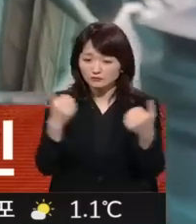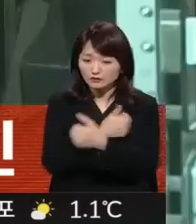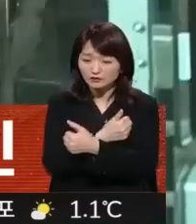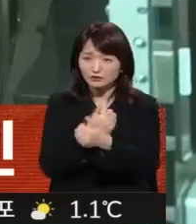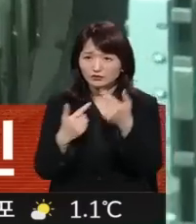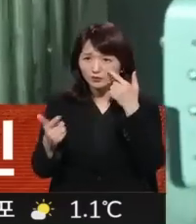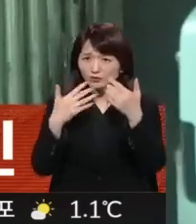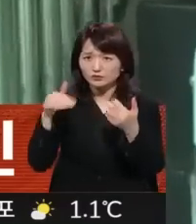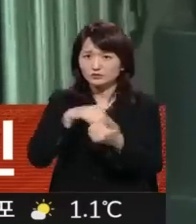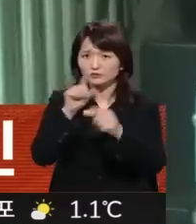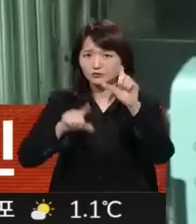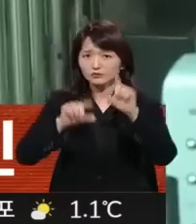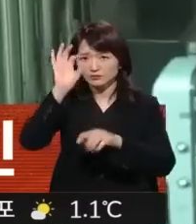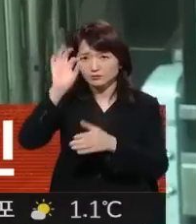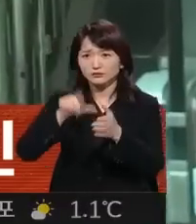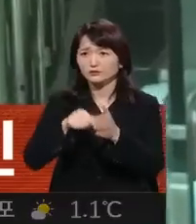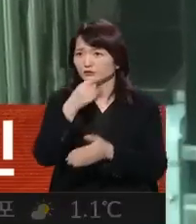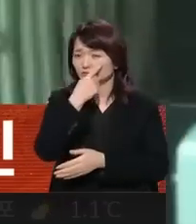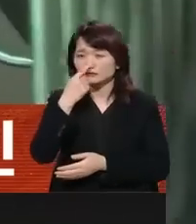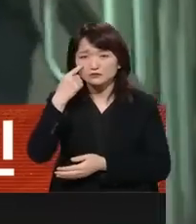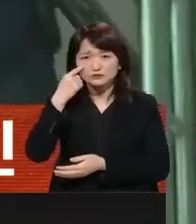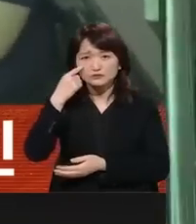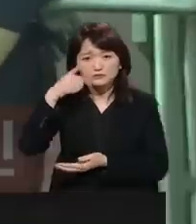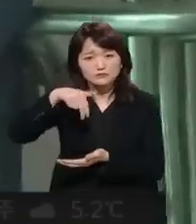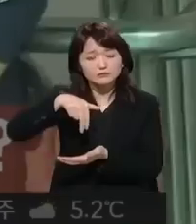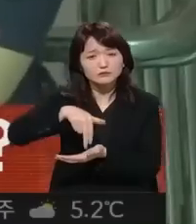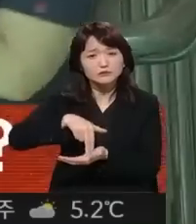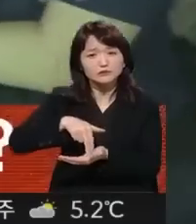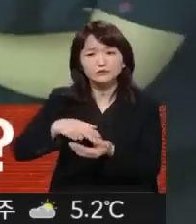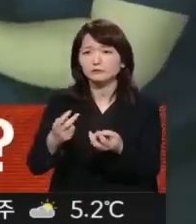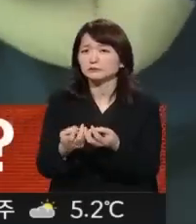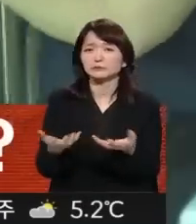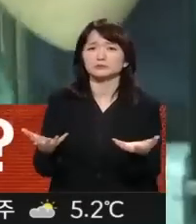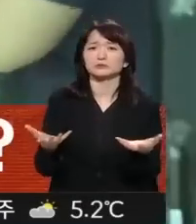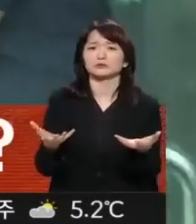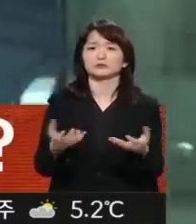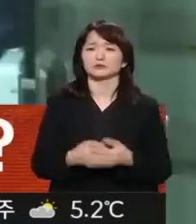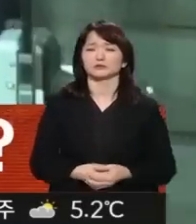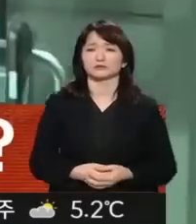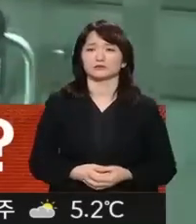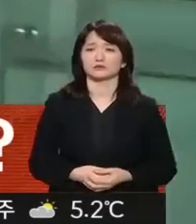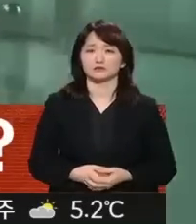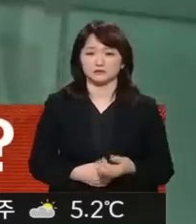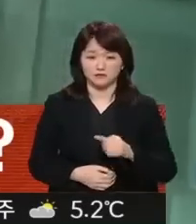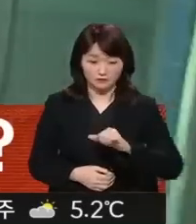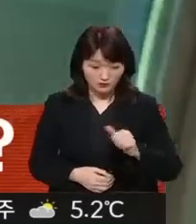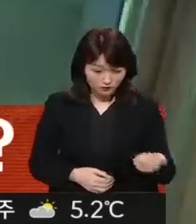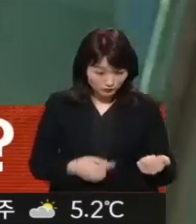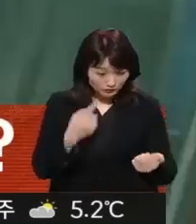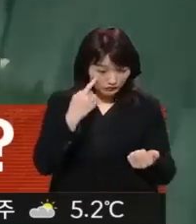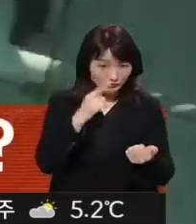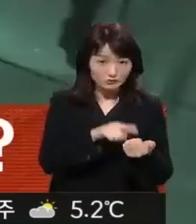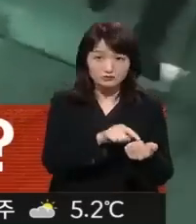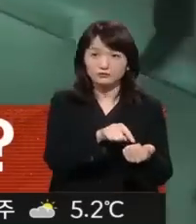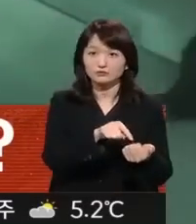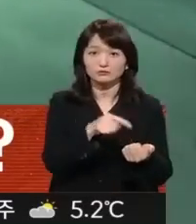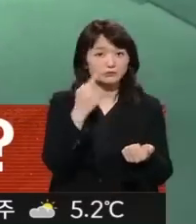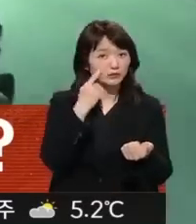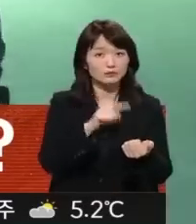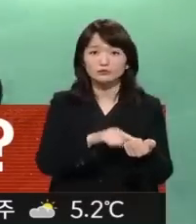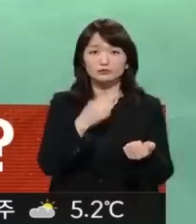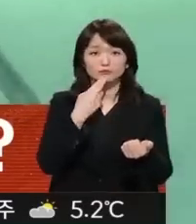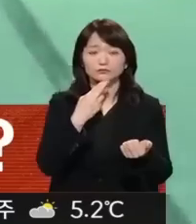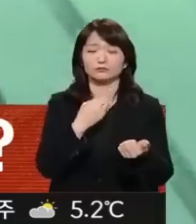정황상 봤을 때는 입증할 방법이 없습니다 바꿔치웠으면 그 시신이라도 아니면 살아있는 뭐가 발견이 되는데 발견이 안 되고 있기